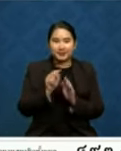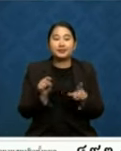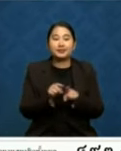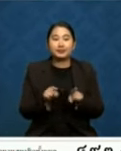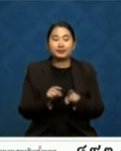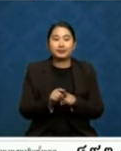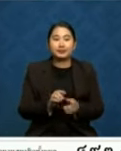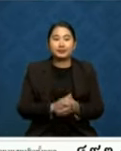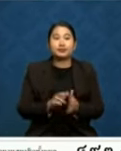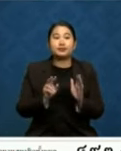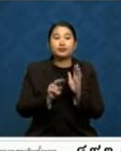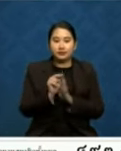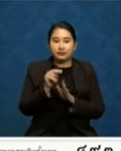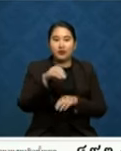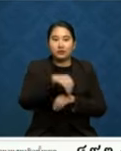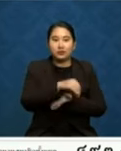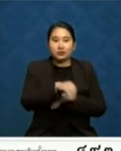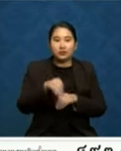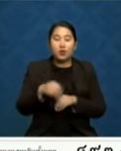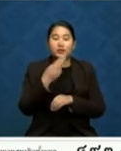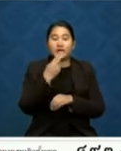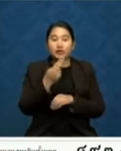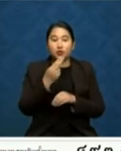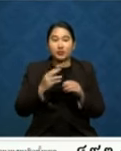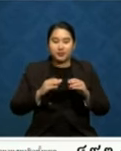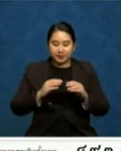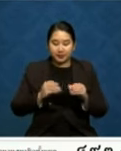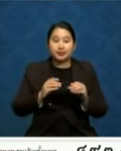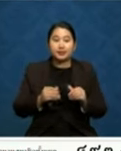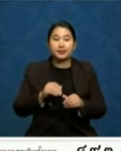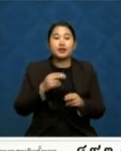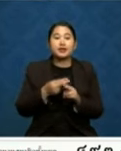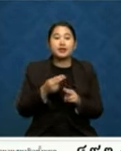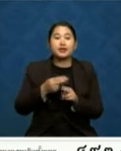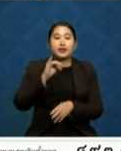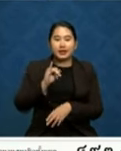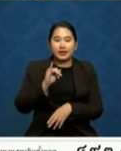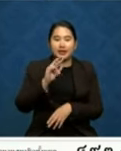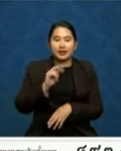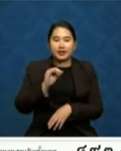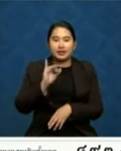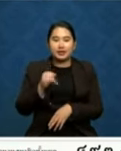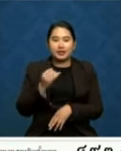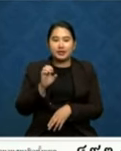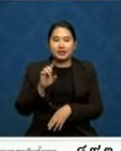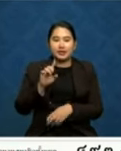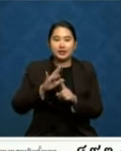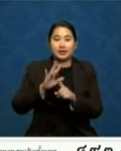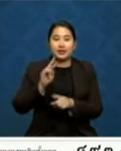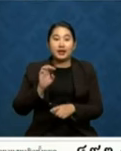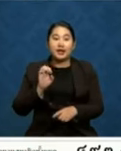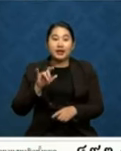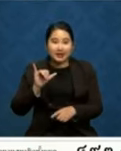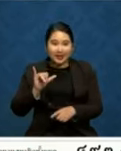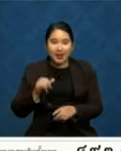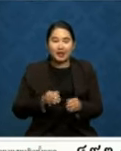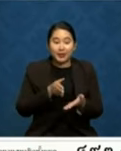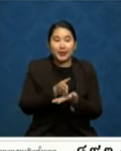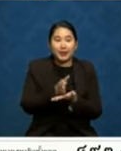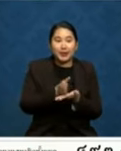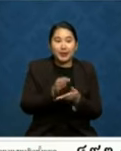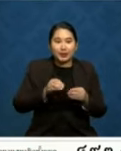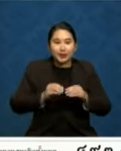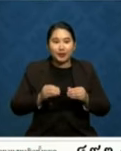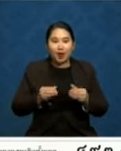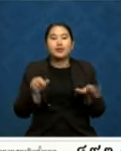ซึ่งพื้นที่จังหวัดน่านเราปลูกยาสูบพันธุ์เวอร์จิเนียนะครับแล้วก็ยาพื้นเมืองนะครับเราเรียกว่ายาซอยนะครับอันนี้คือยาเส้น